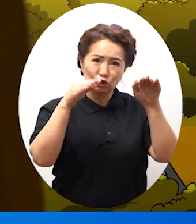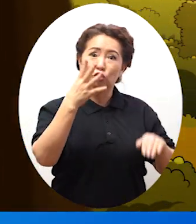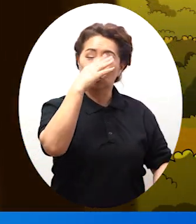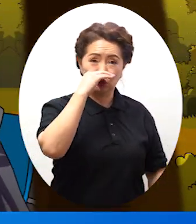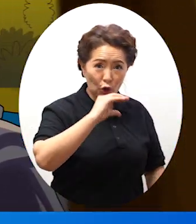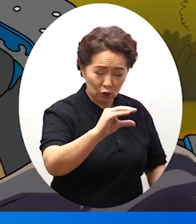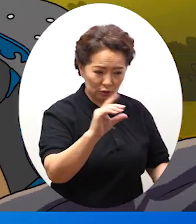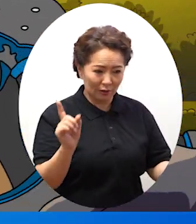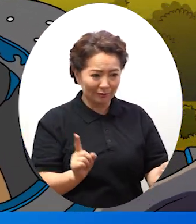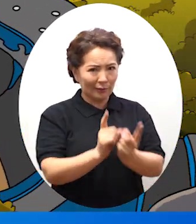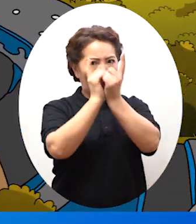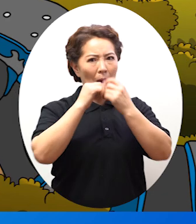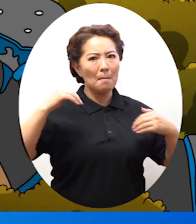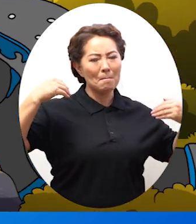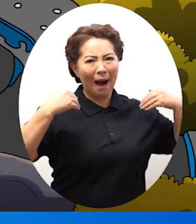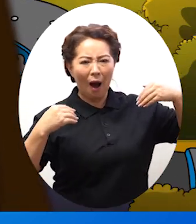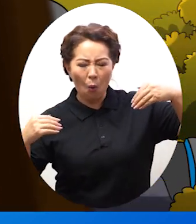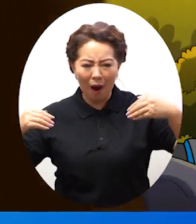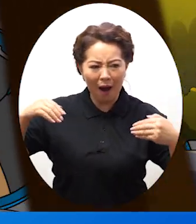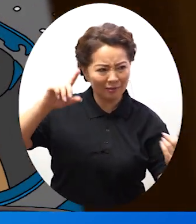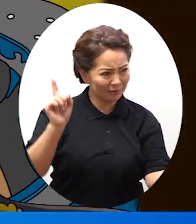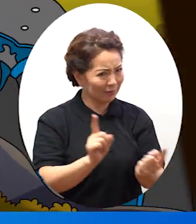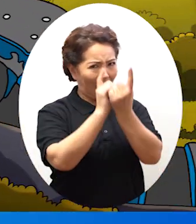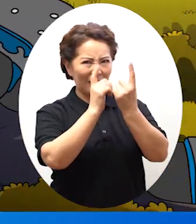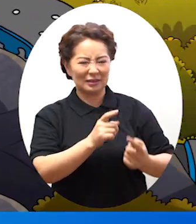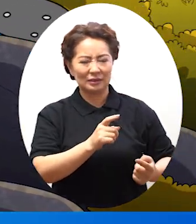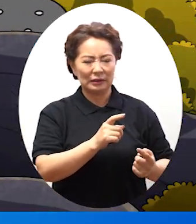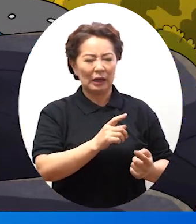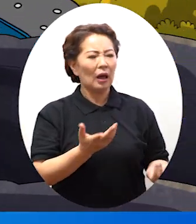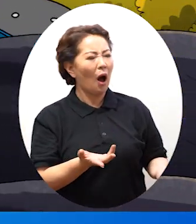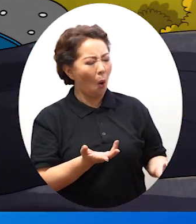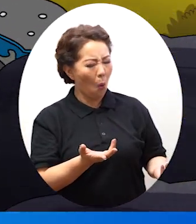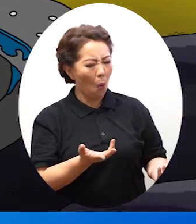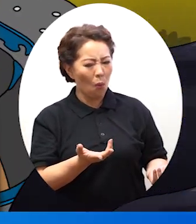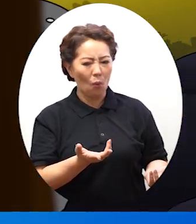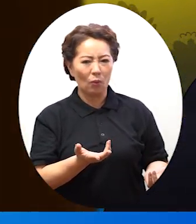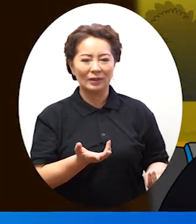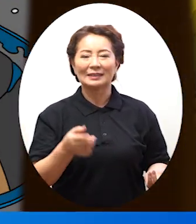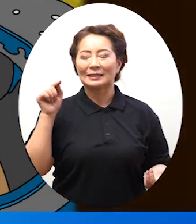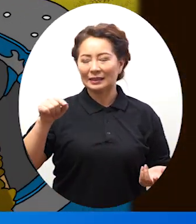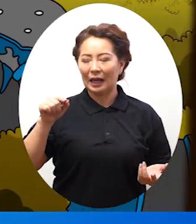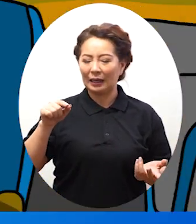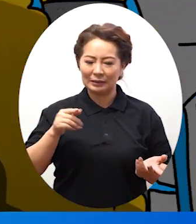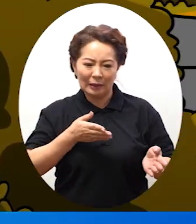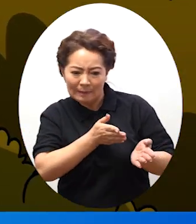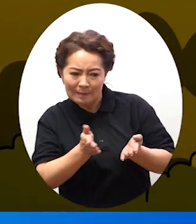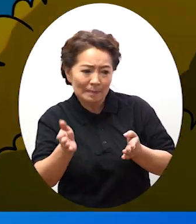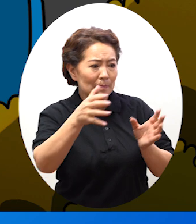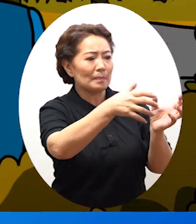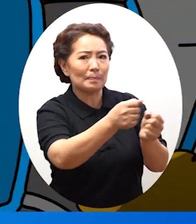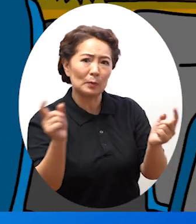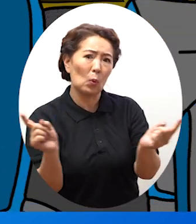явсан байна. Харин тийм байна. Хэдүүлээ замаа товчилжвал таарахгүй бол бас хэцүү юм да.